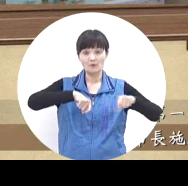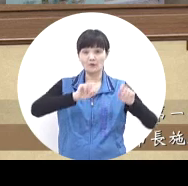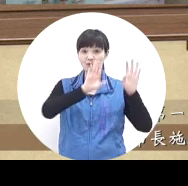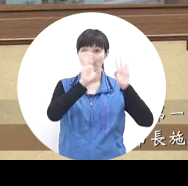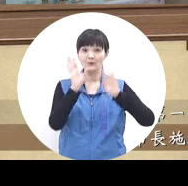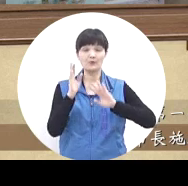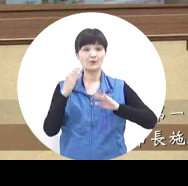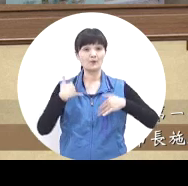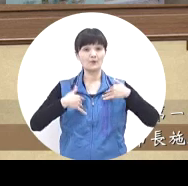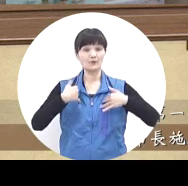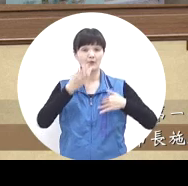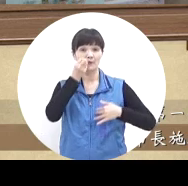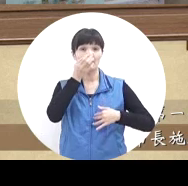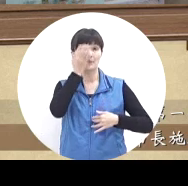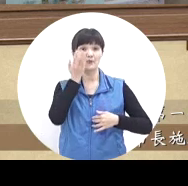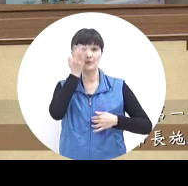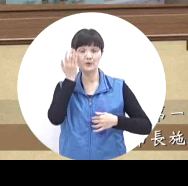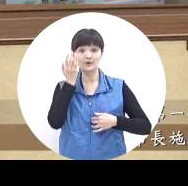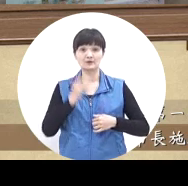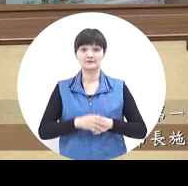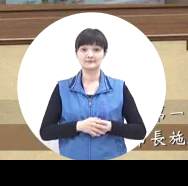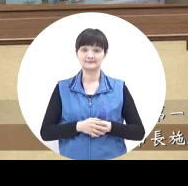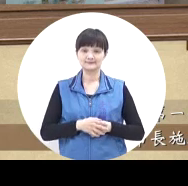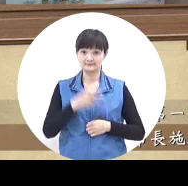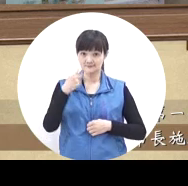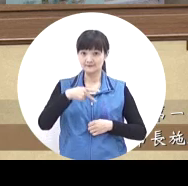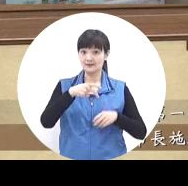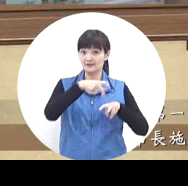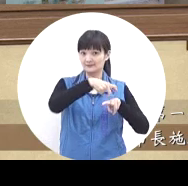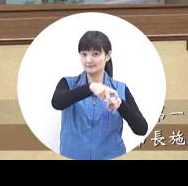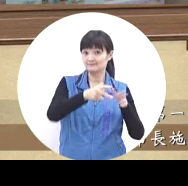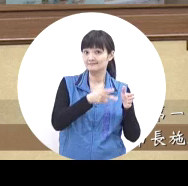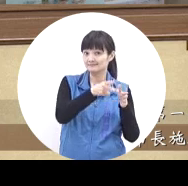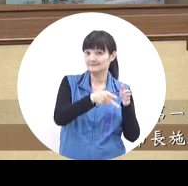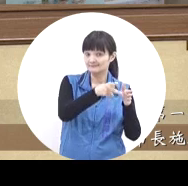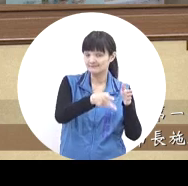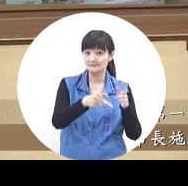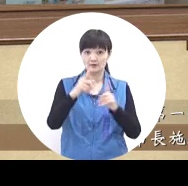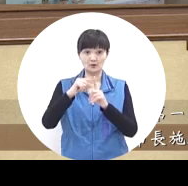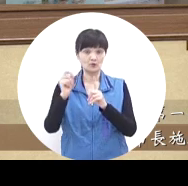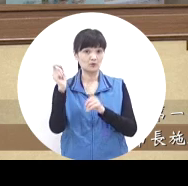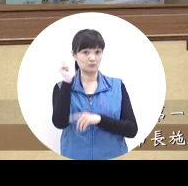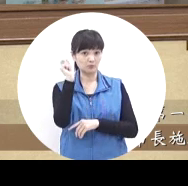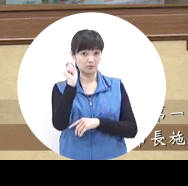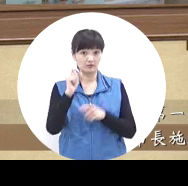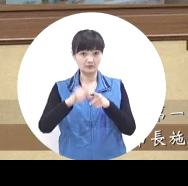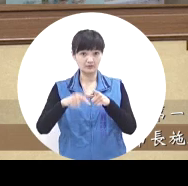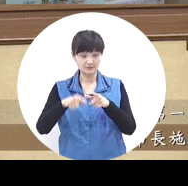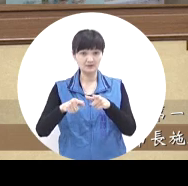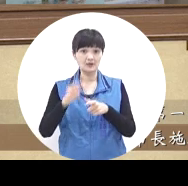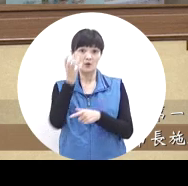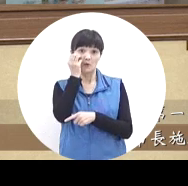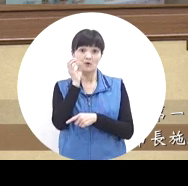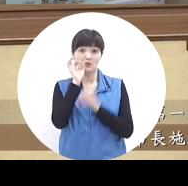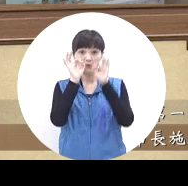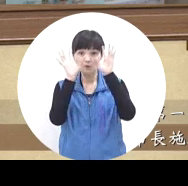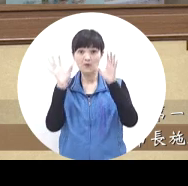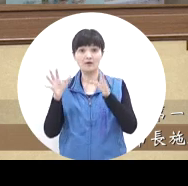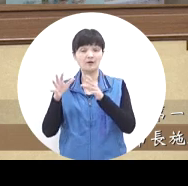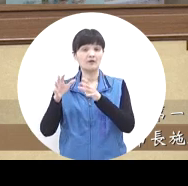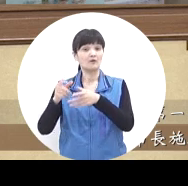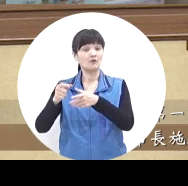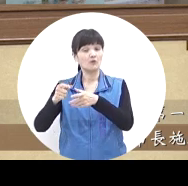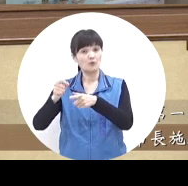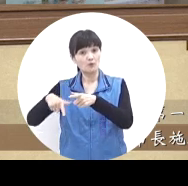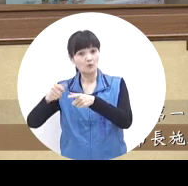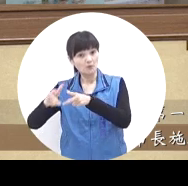及我们结合我们的轨道建设，让旅行社、农场、观光工厂的合作能够推动新北